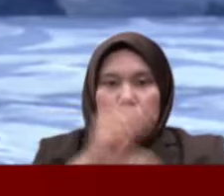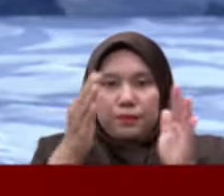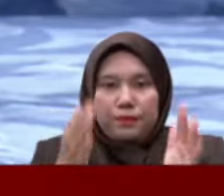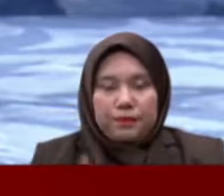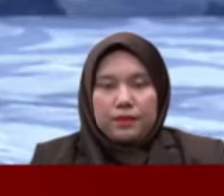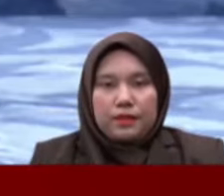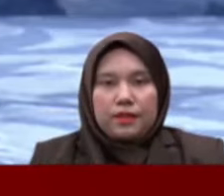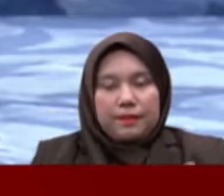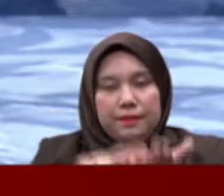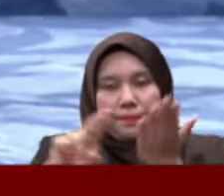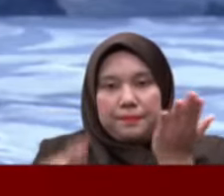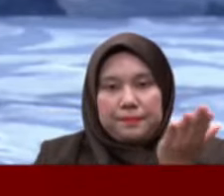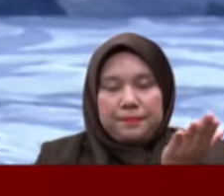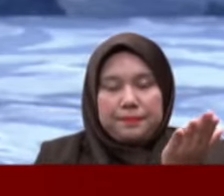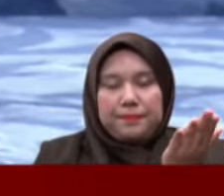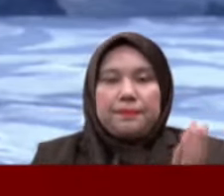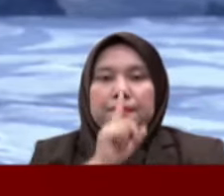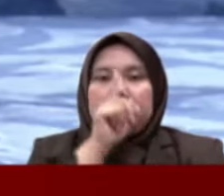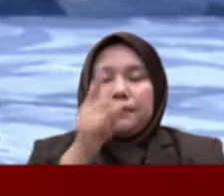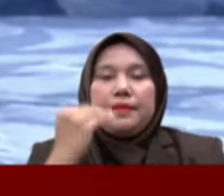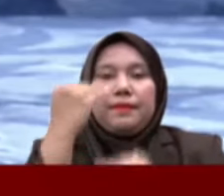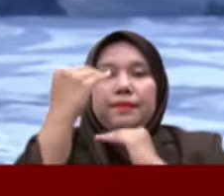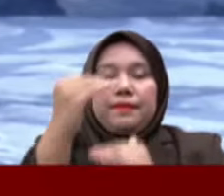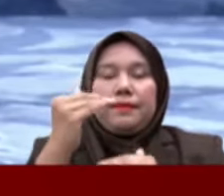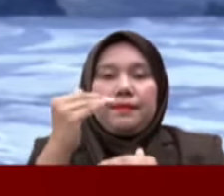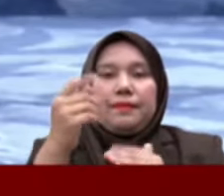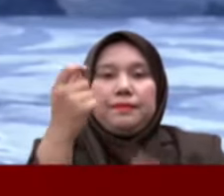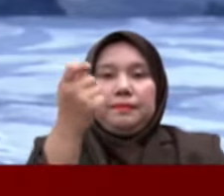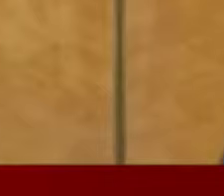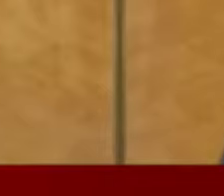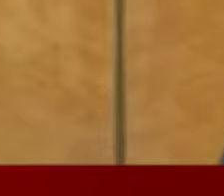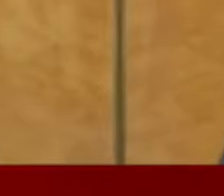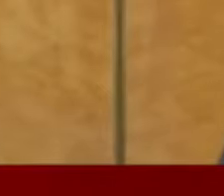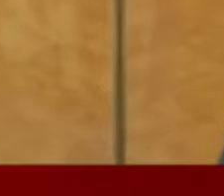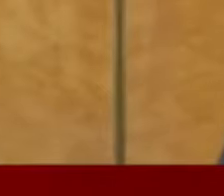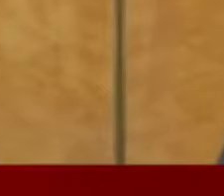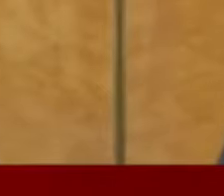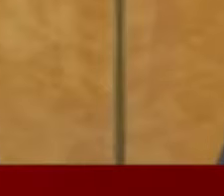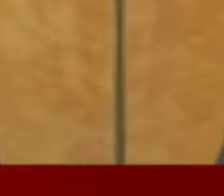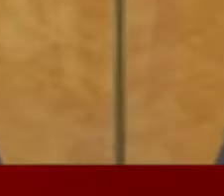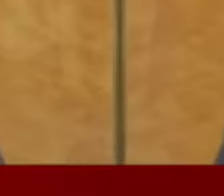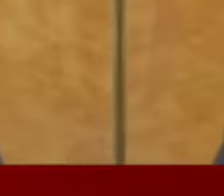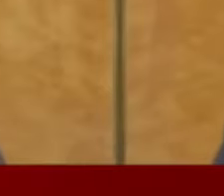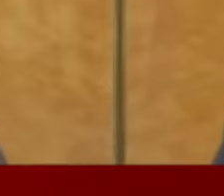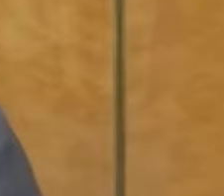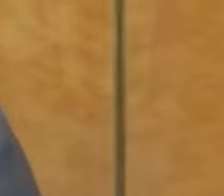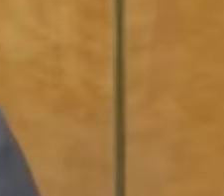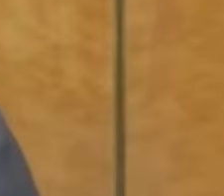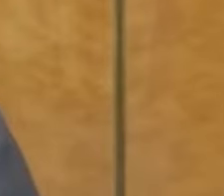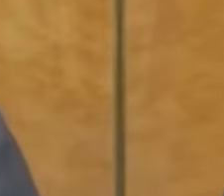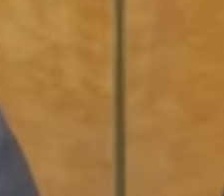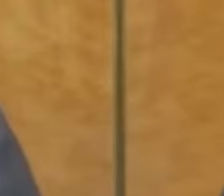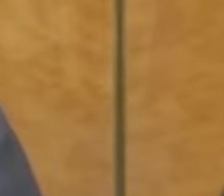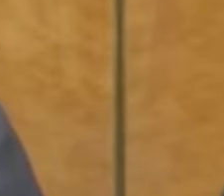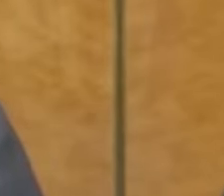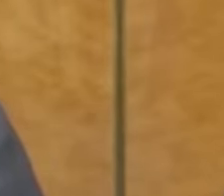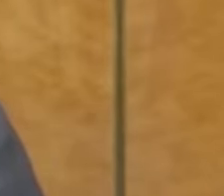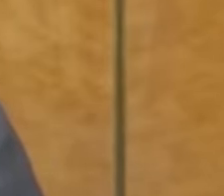rendah seperti mana kita pastikan ditetapkan di tiket ini daripada berulang di masa depan.